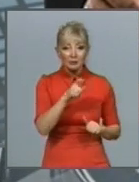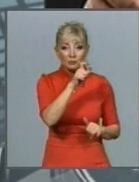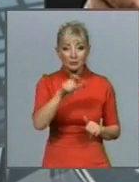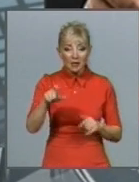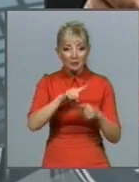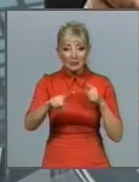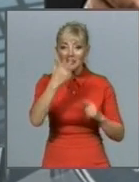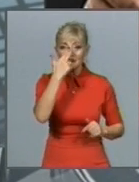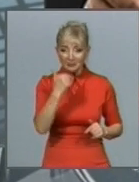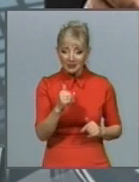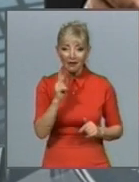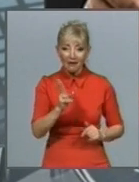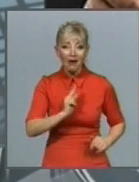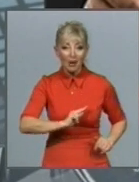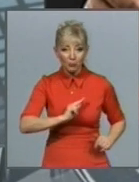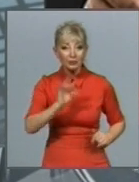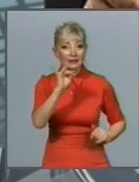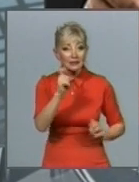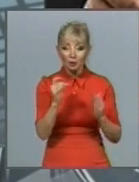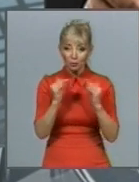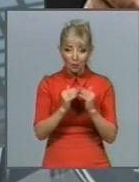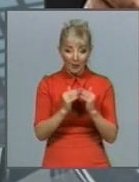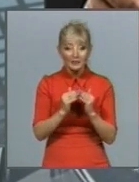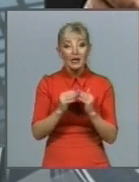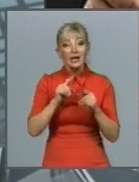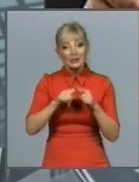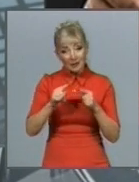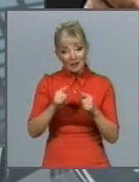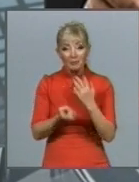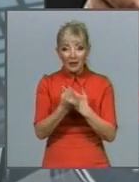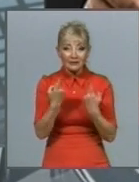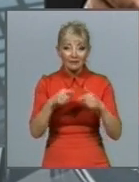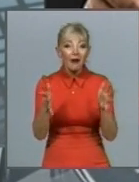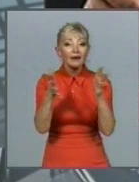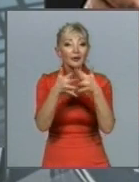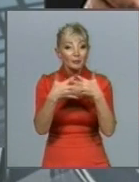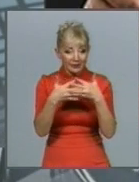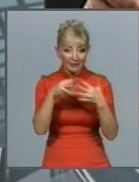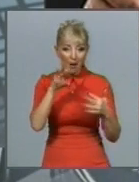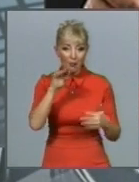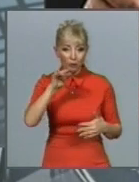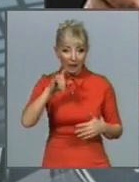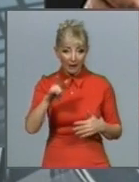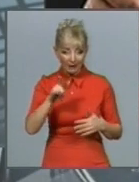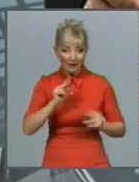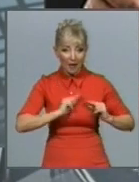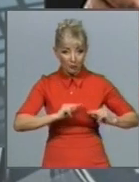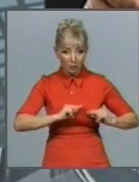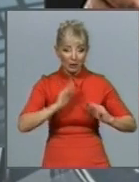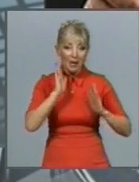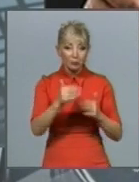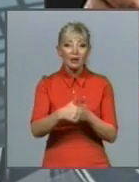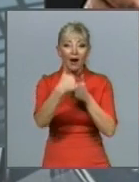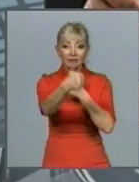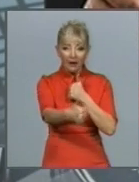швидко адаптувався до роботи з дому. Скоріш за все, з'явиться така гібридна модель роботи. Збережеться високий рівень віддаленої